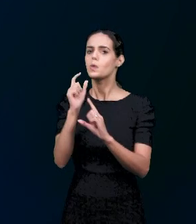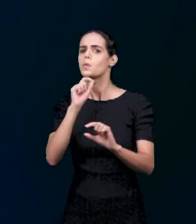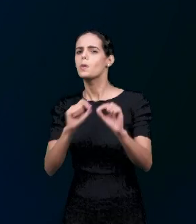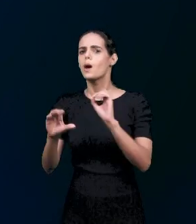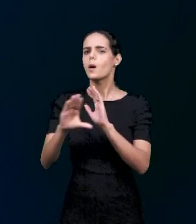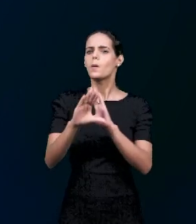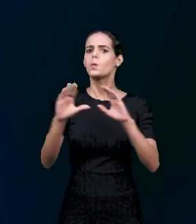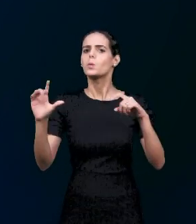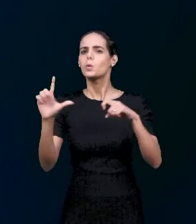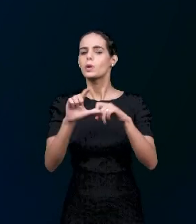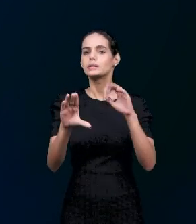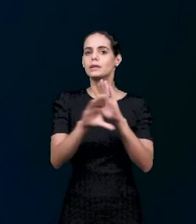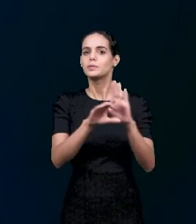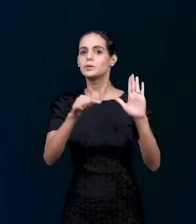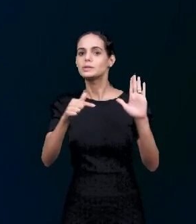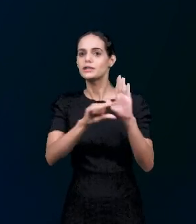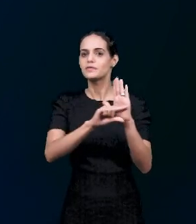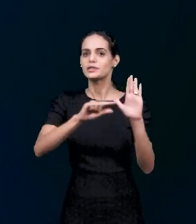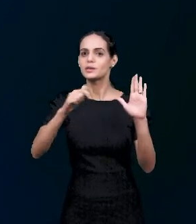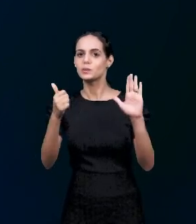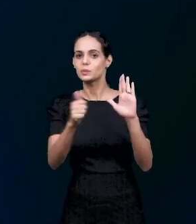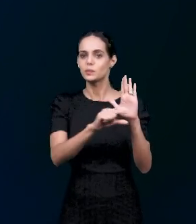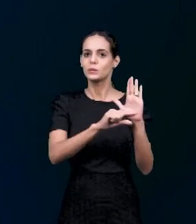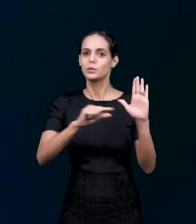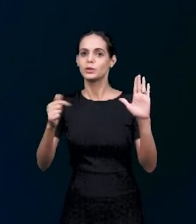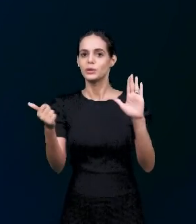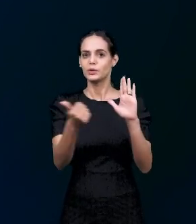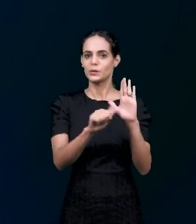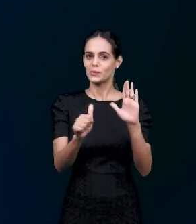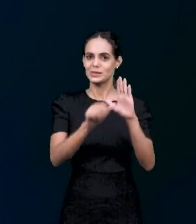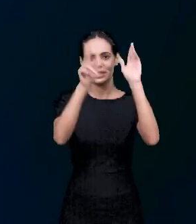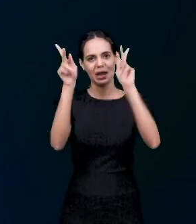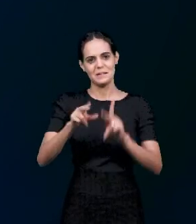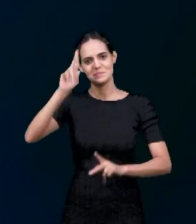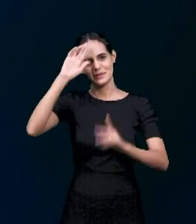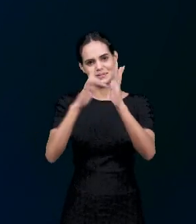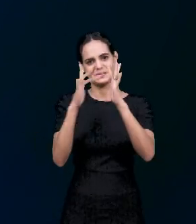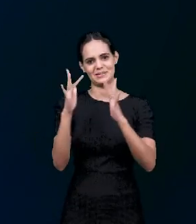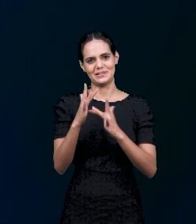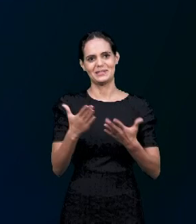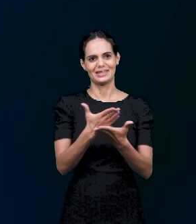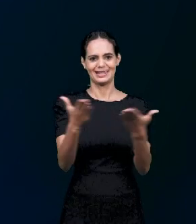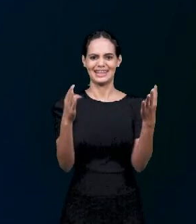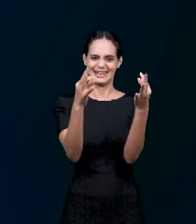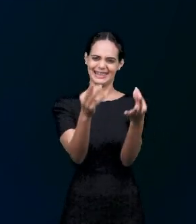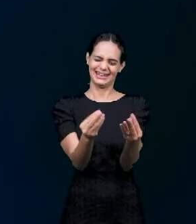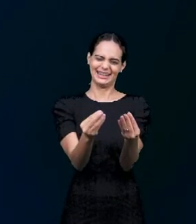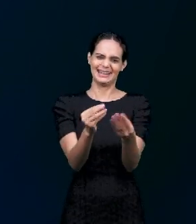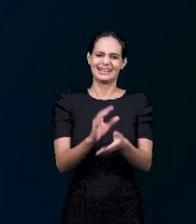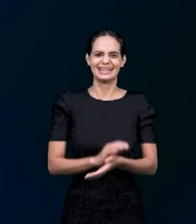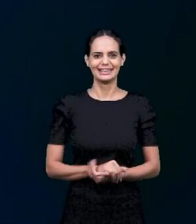nous retrouvons cela dans Luc chapitre 7, versets 1 et 11. La paix du Seigneur Jésus à tous.